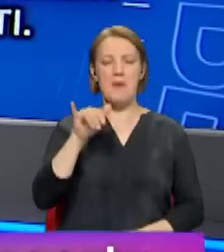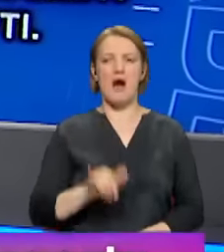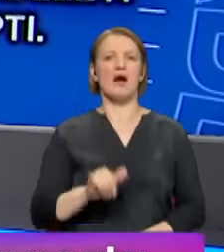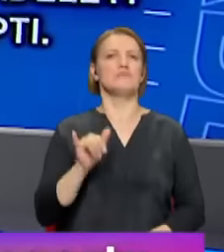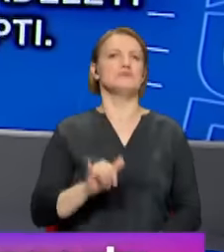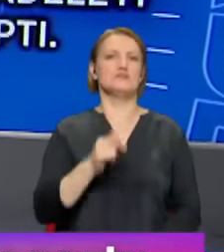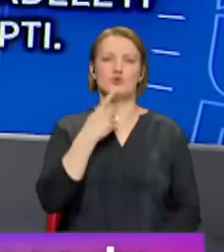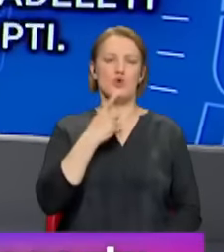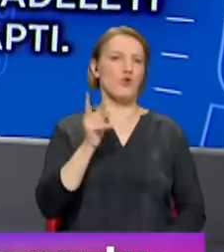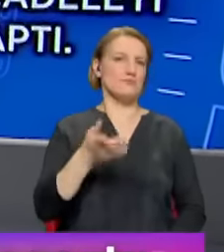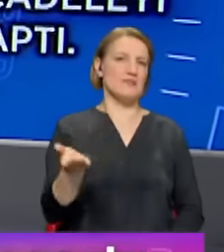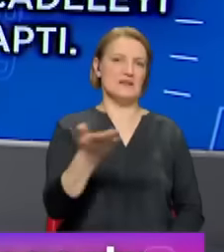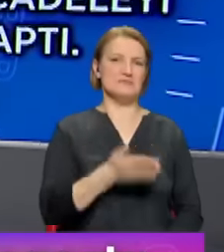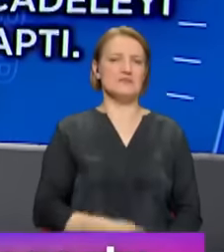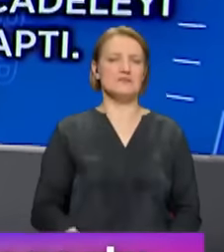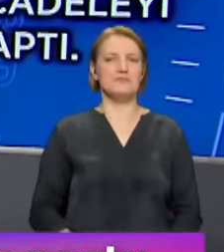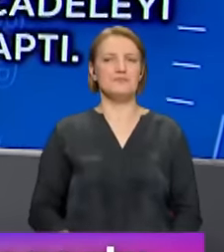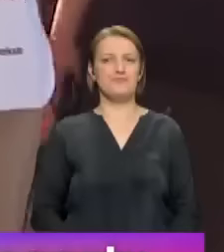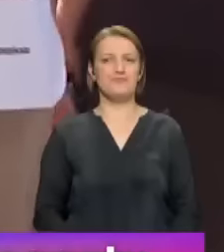hakkımız diyor öğretmenlerimiz.